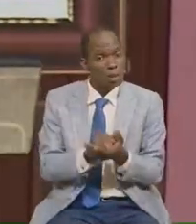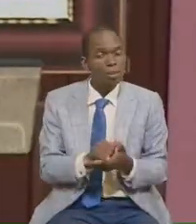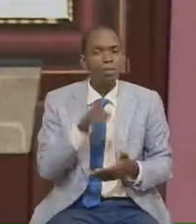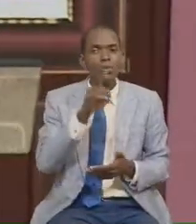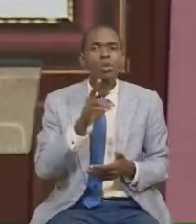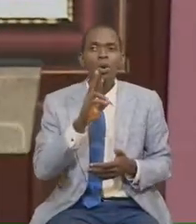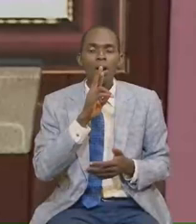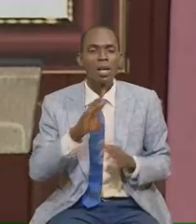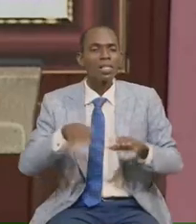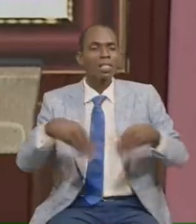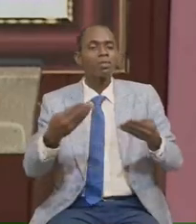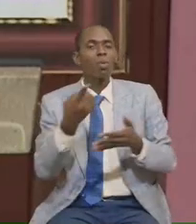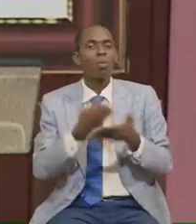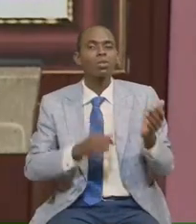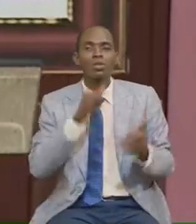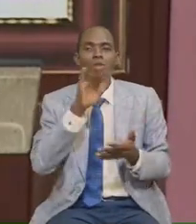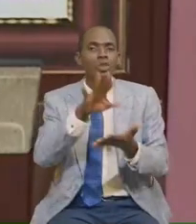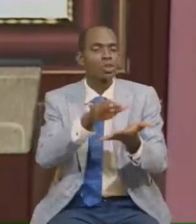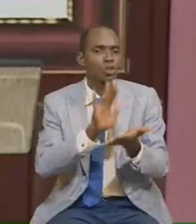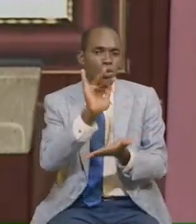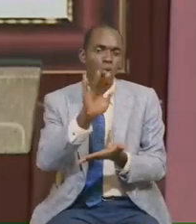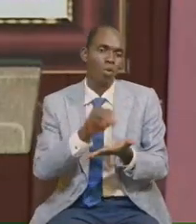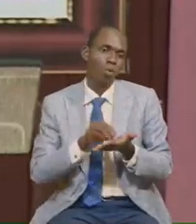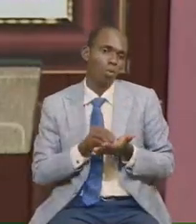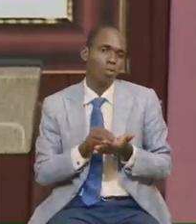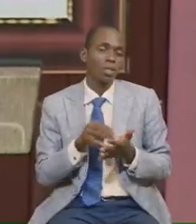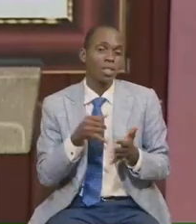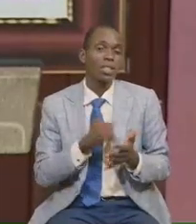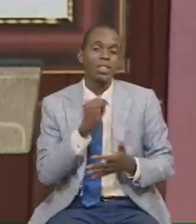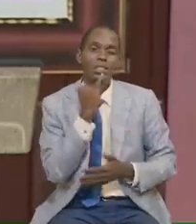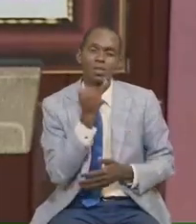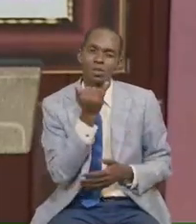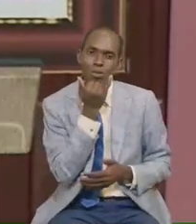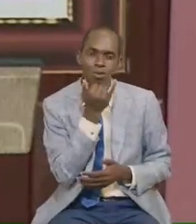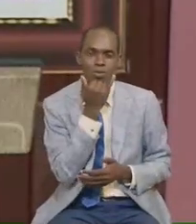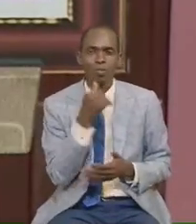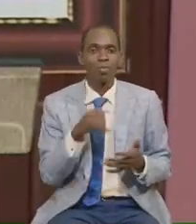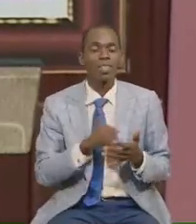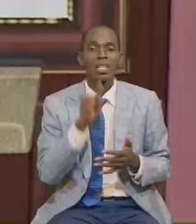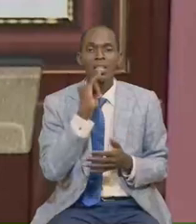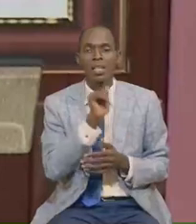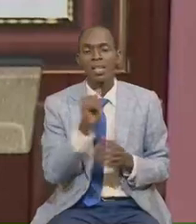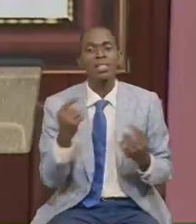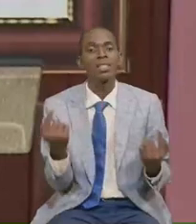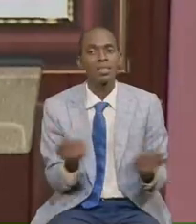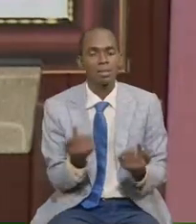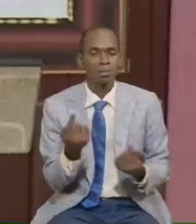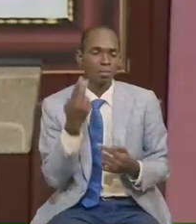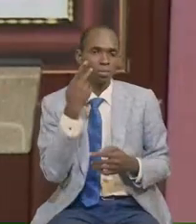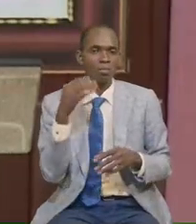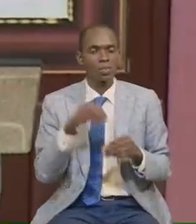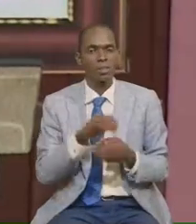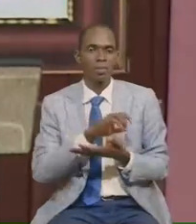qui ne t'appartient pas. Ce n'est pas bon. C'est un péché. Voyons le verset 11.